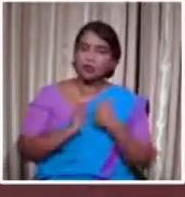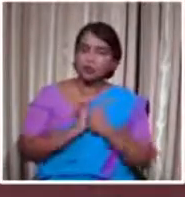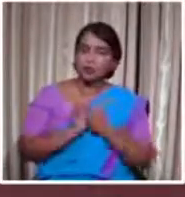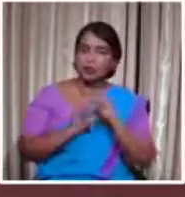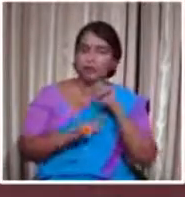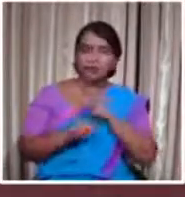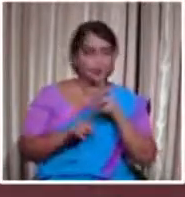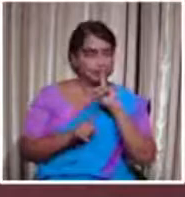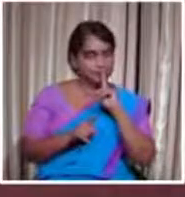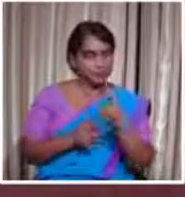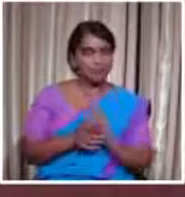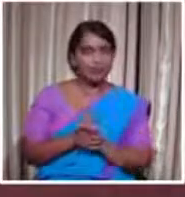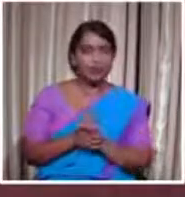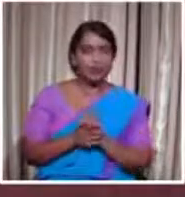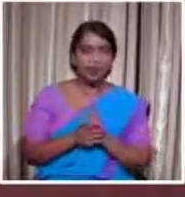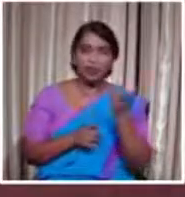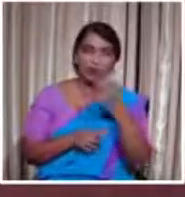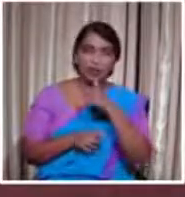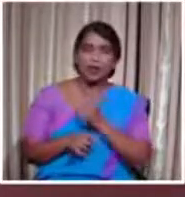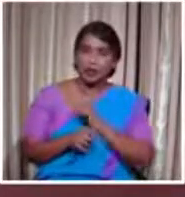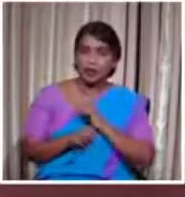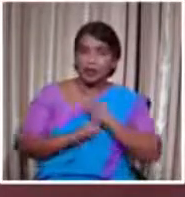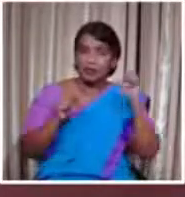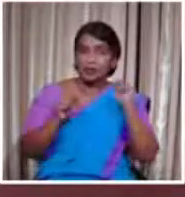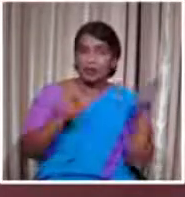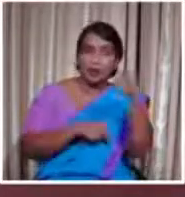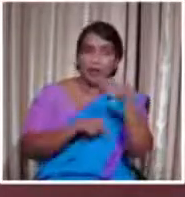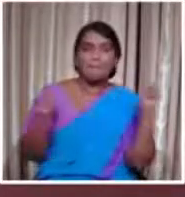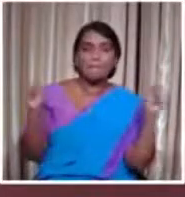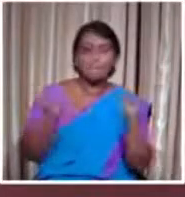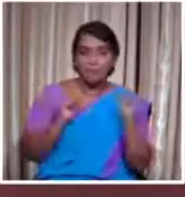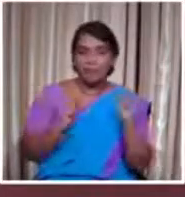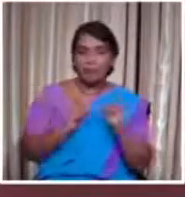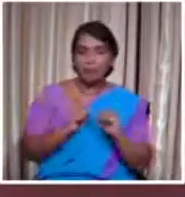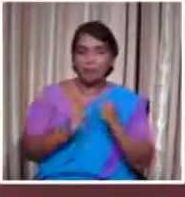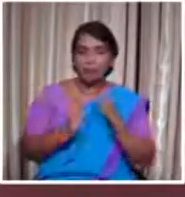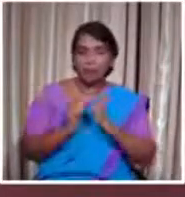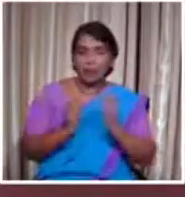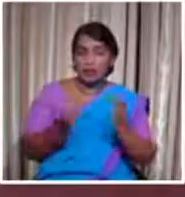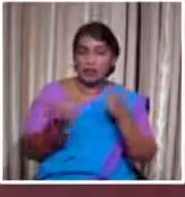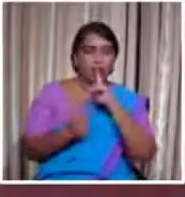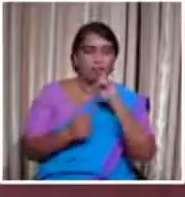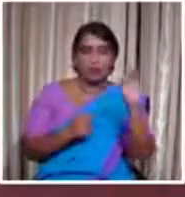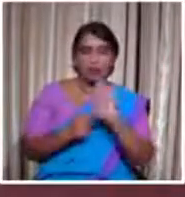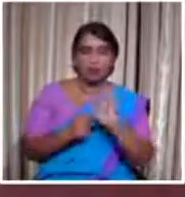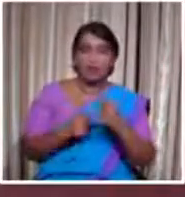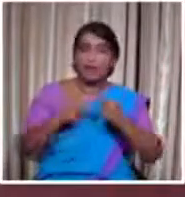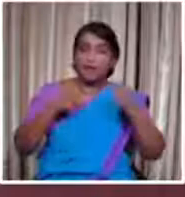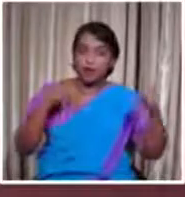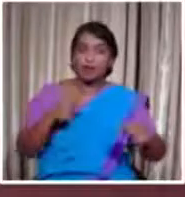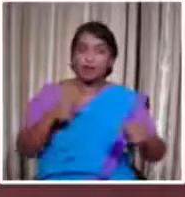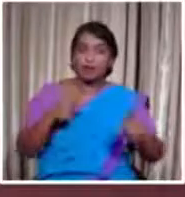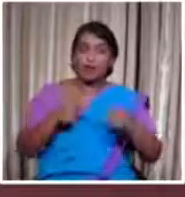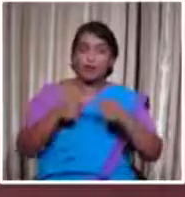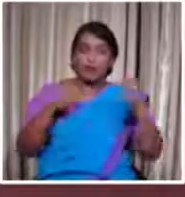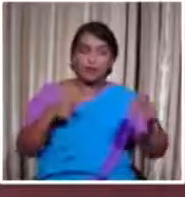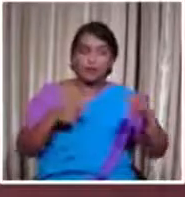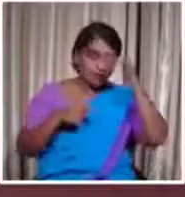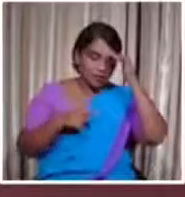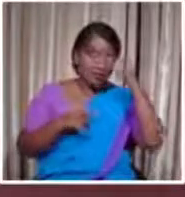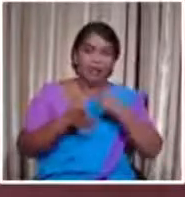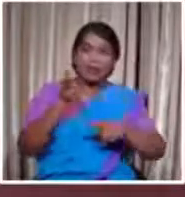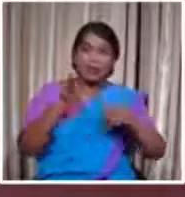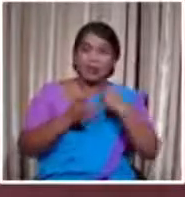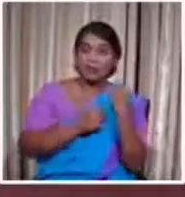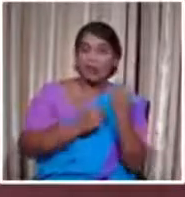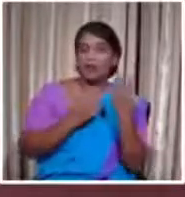අවධානය යොමු කරනවා. කවුරුත් අකමැති මේ අරගලු කරුවන්ට බයයි. කවුරුත් කියන්නේ මේක කරන්න ඕනි කියලා. විපක්ෂ බලන්න විපක්ෂ දේශපාලන බලය